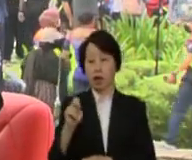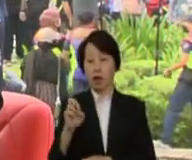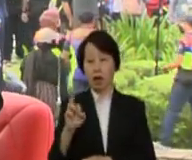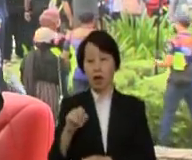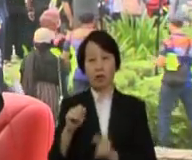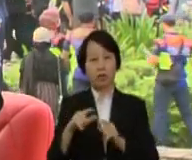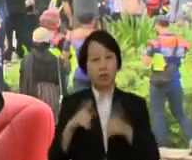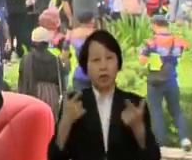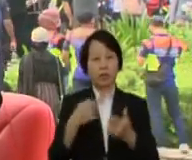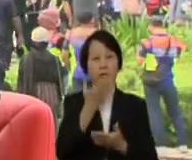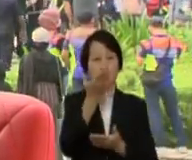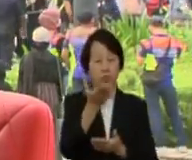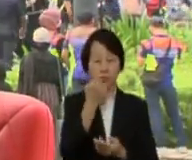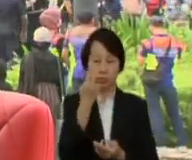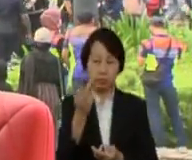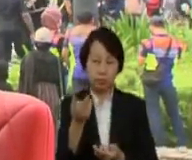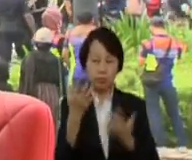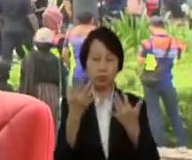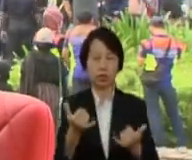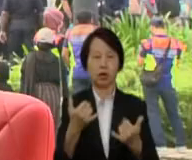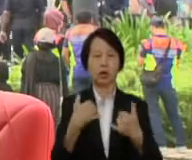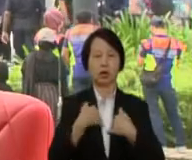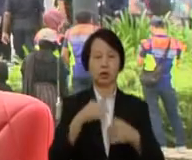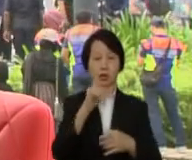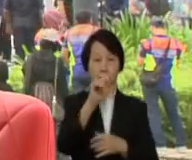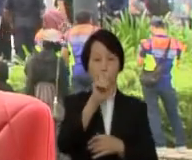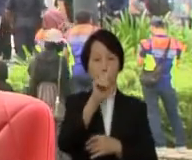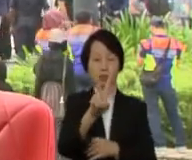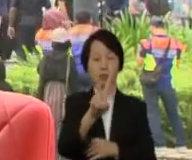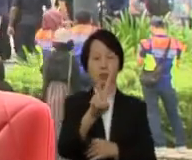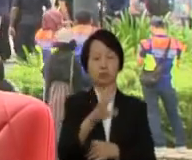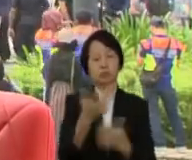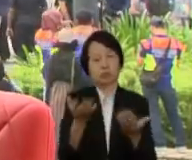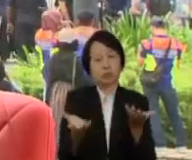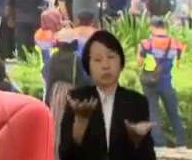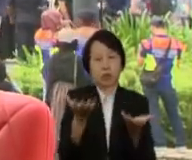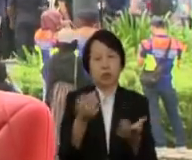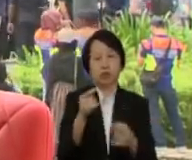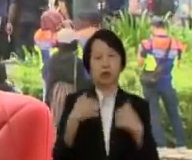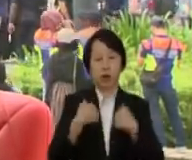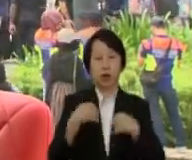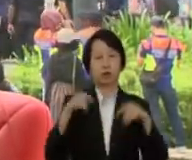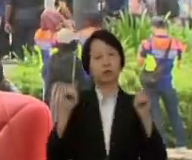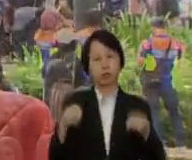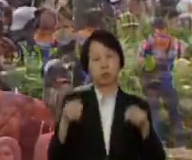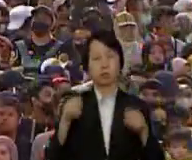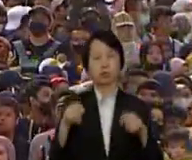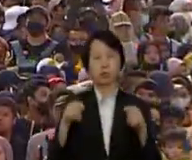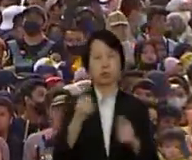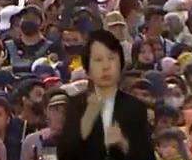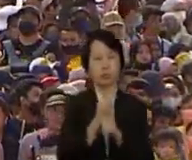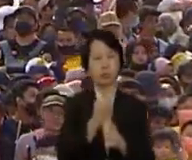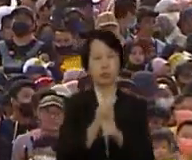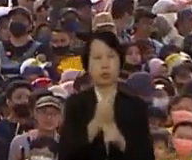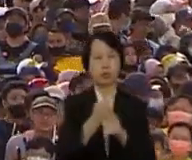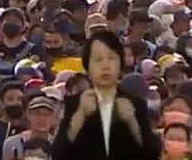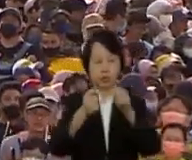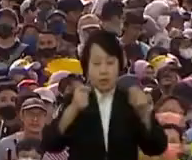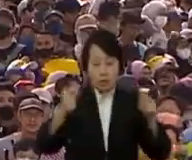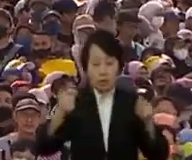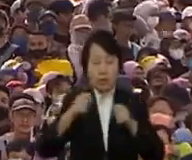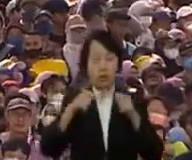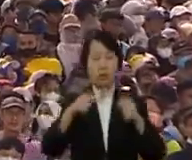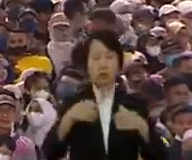berbeza apabila anda menyaksikan ketika ini di kaca televisyen. Mungkin apabila anda berada di sini, betul-betul di lokasi